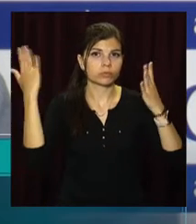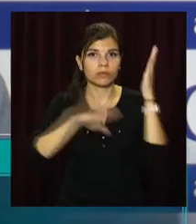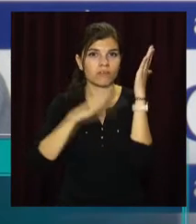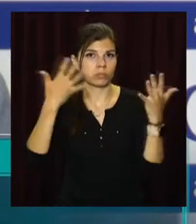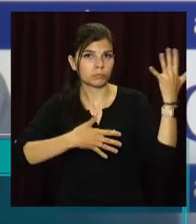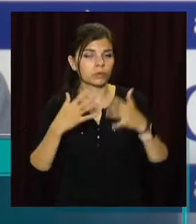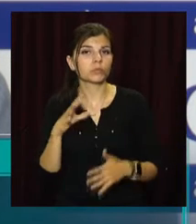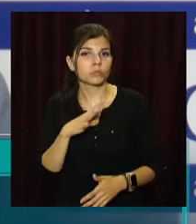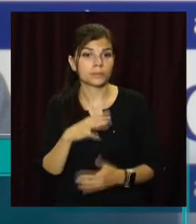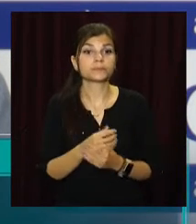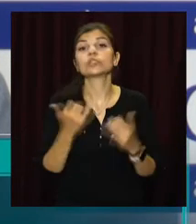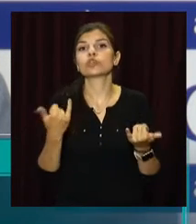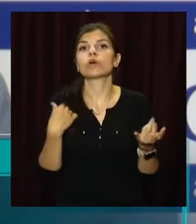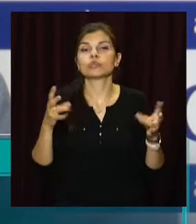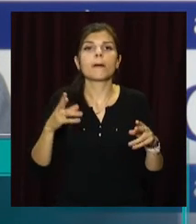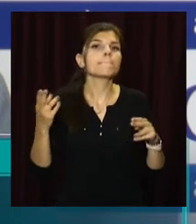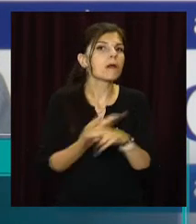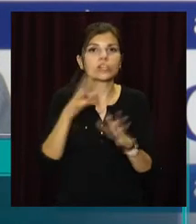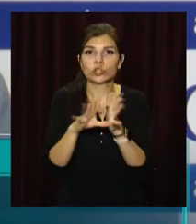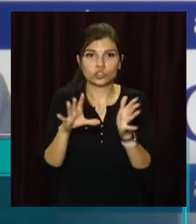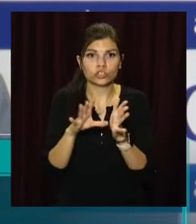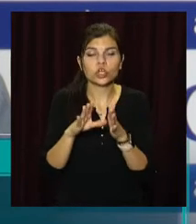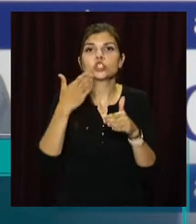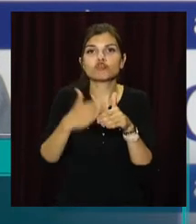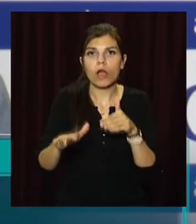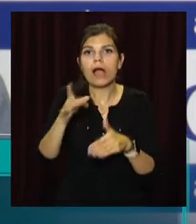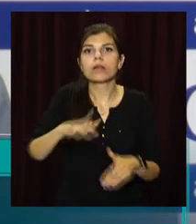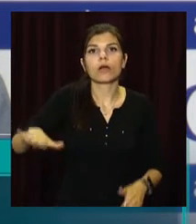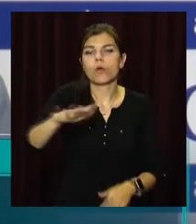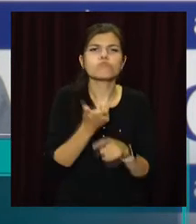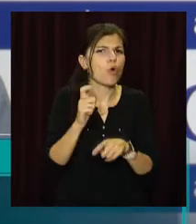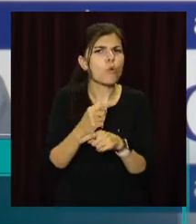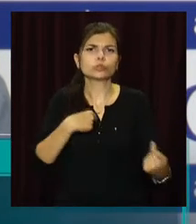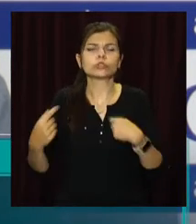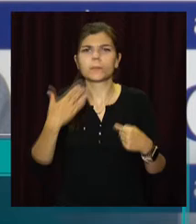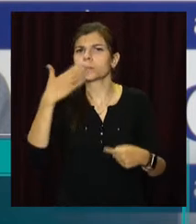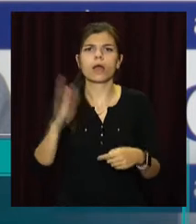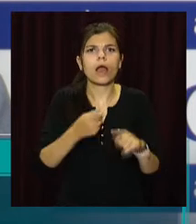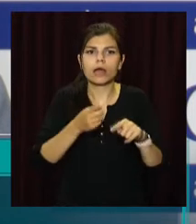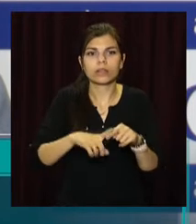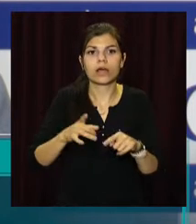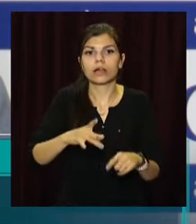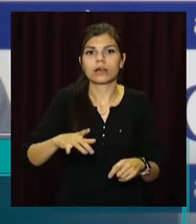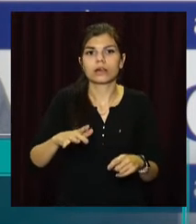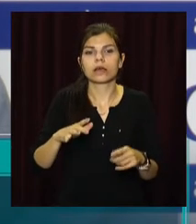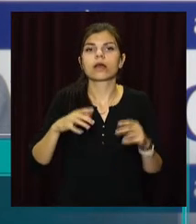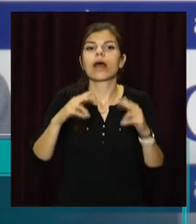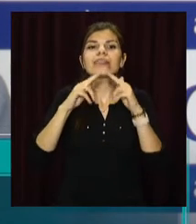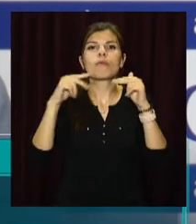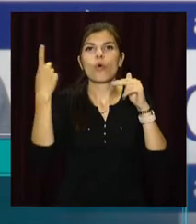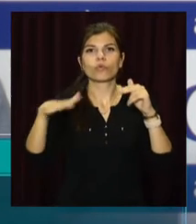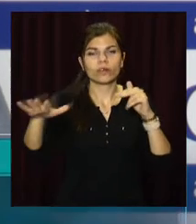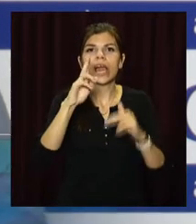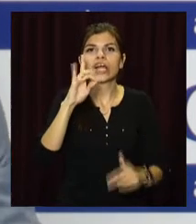нас остаются обесточенные частично районы, наиболее пострадавшие. Это